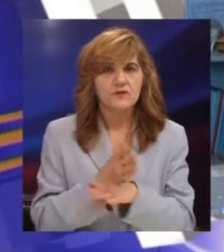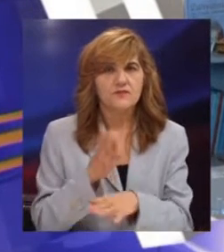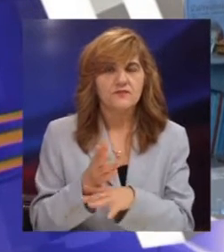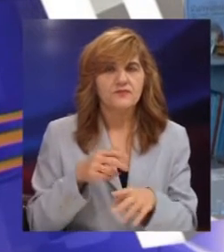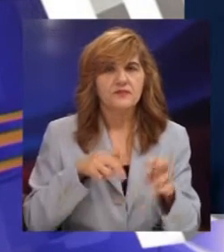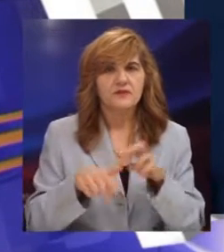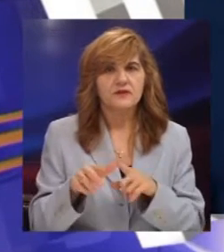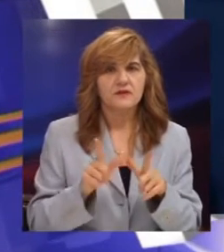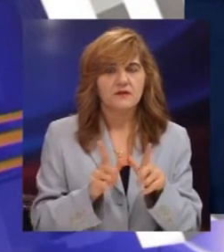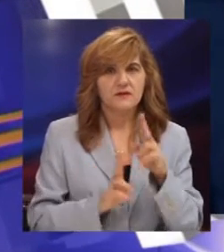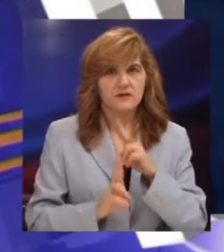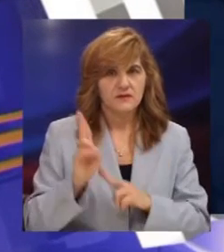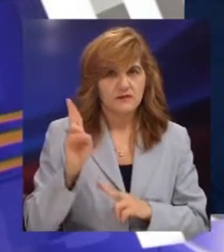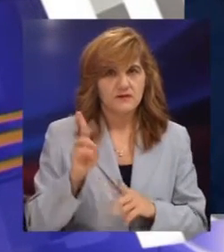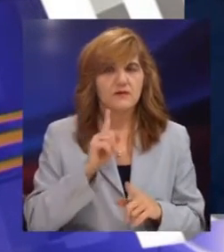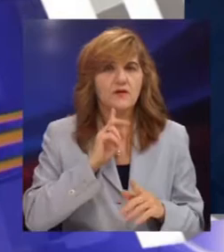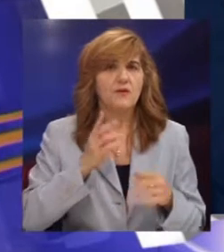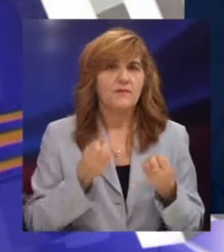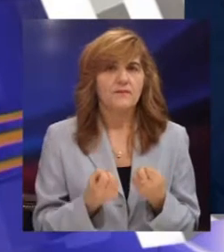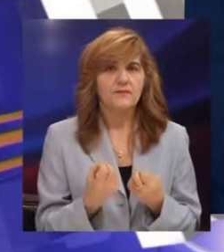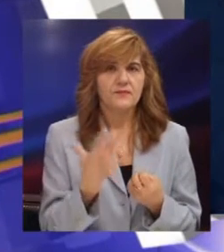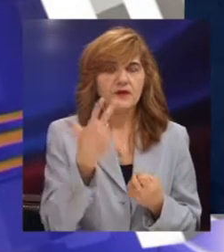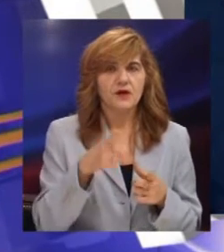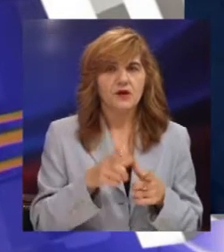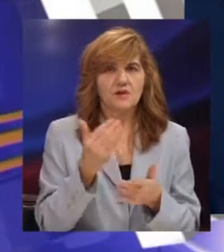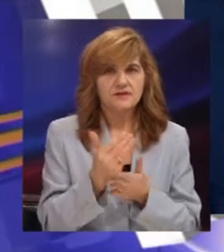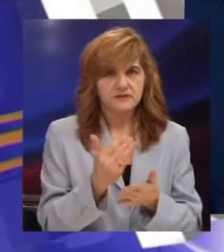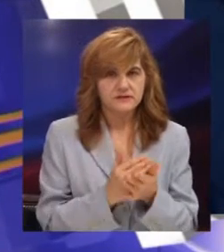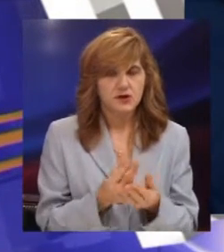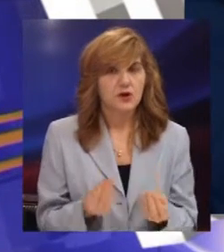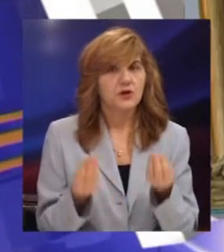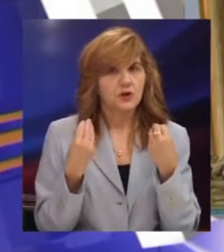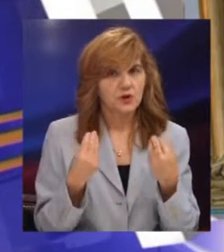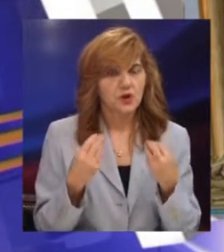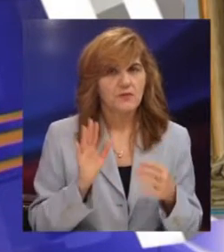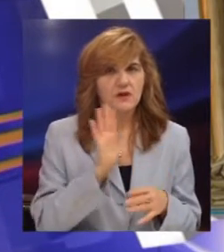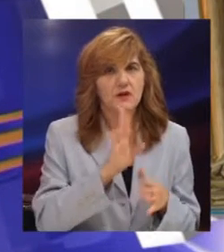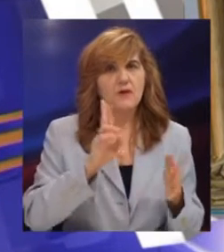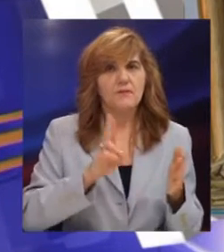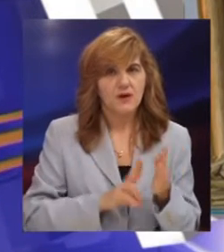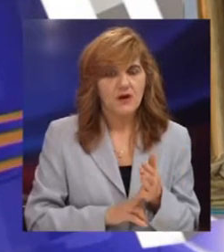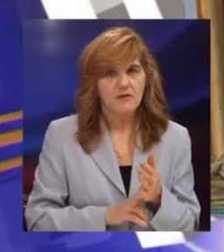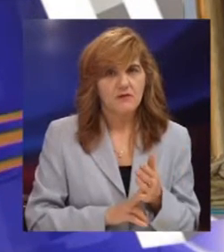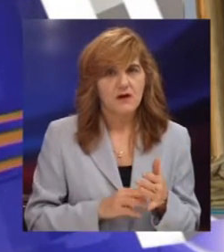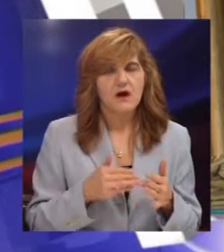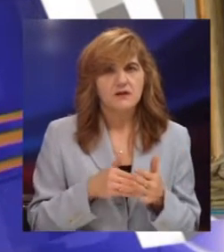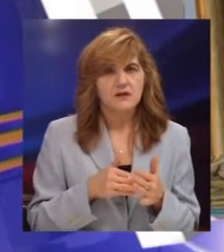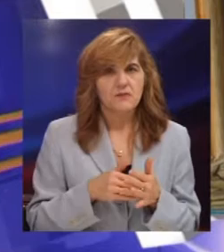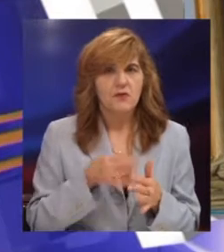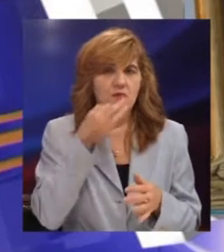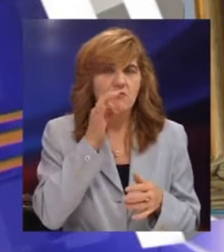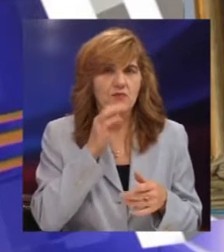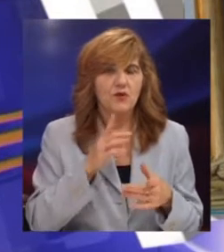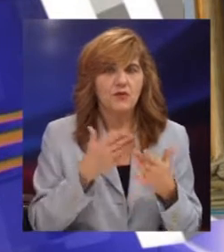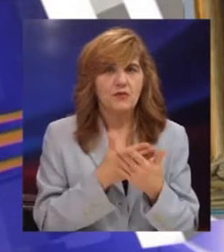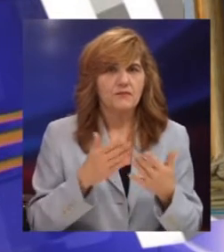na svim nivoima i da on smatra da je prirodni prag definisan sadašnjim zakonom dobar način za ostvarivanje tog prava, ali da bi zakon